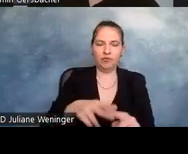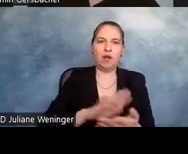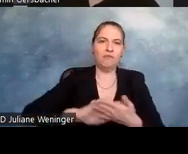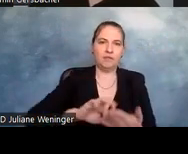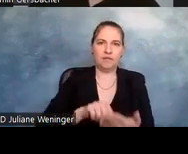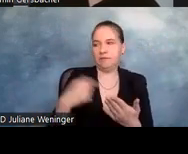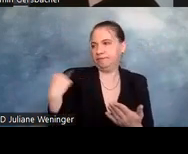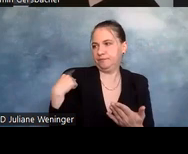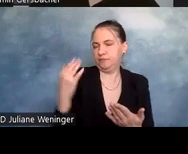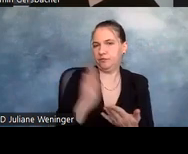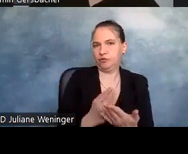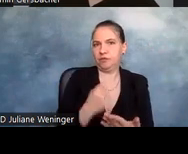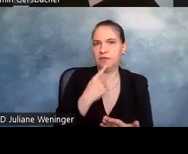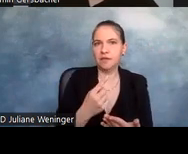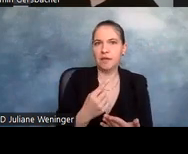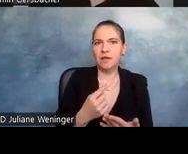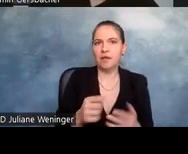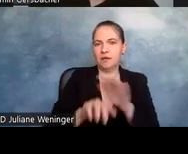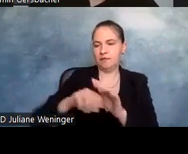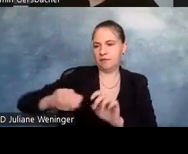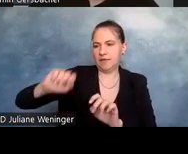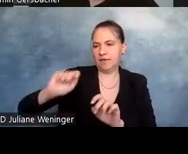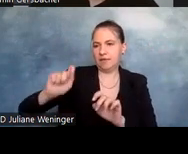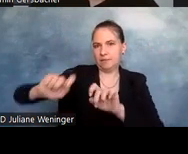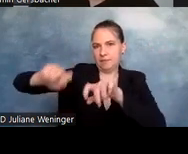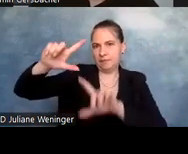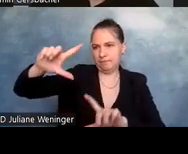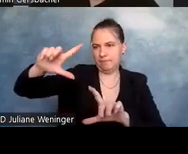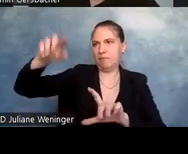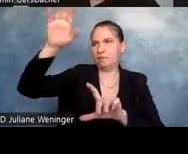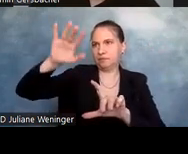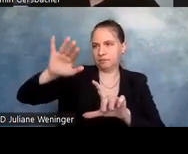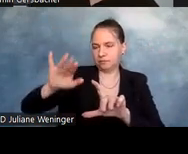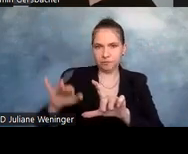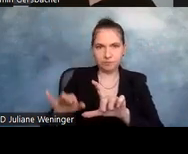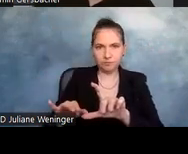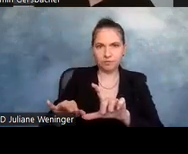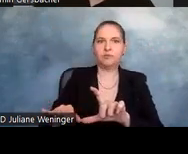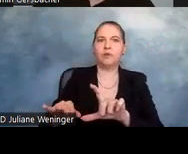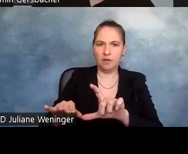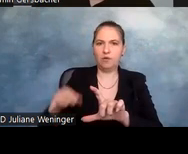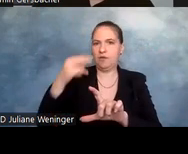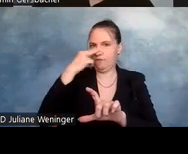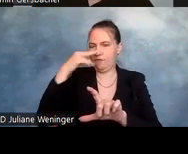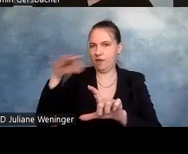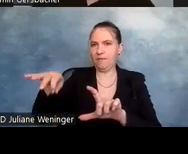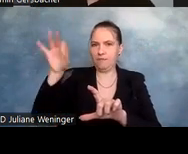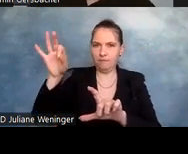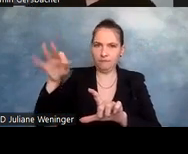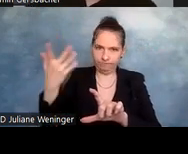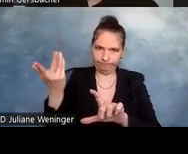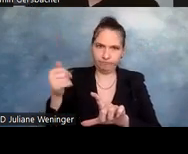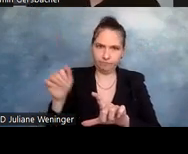gerade gezeigt habe, Rechtsklick reingucken, ob es da ist, sondern es kann halt direkt selbst gucken. Und bringt dann eben den Fehler, Page Language has not